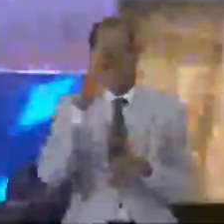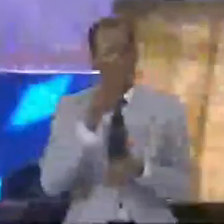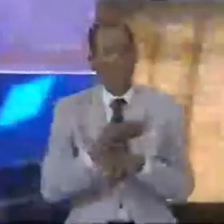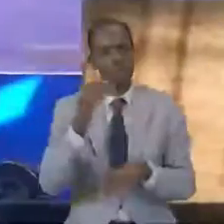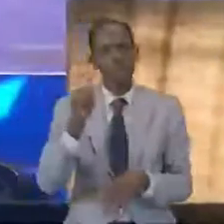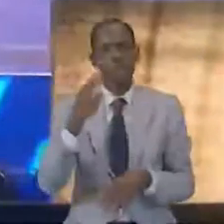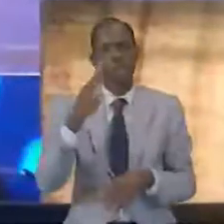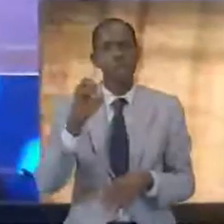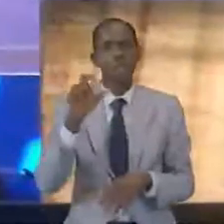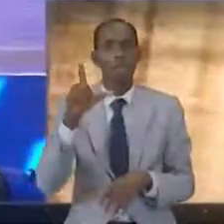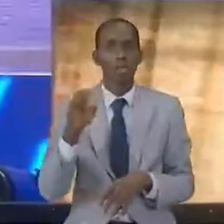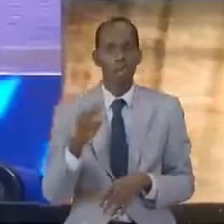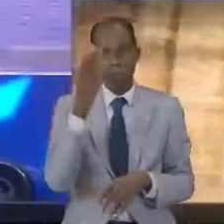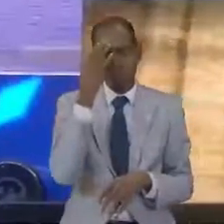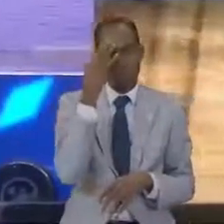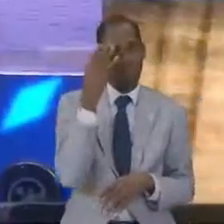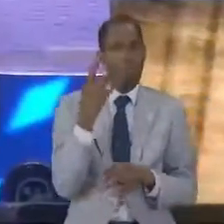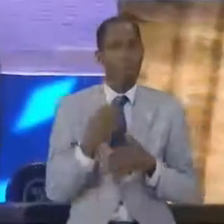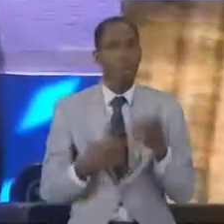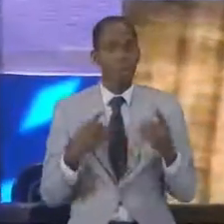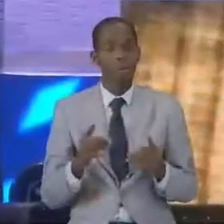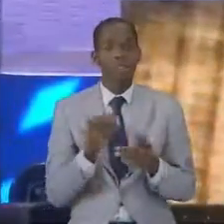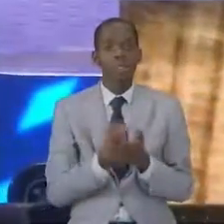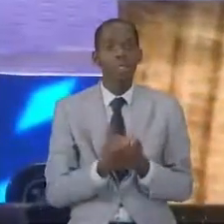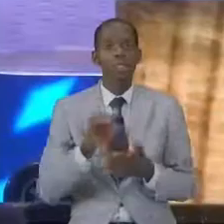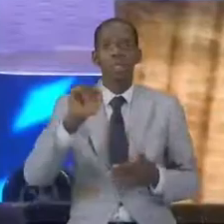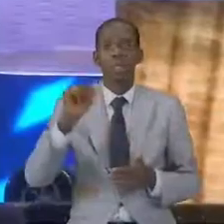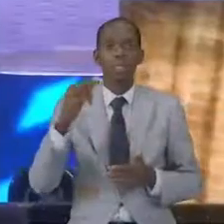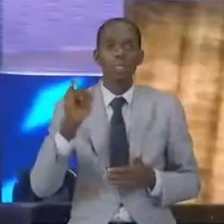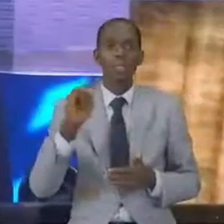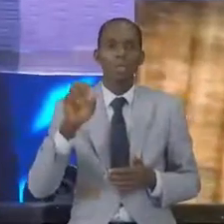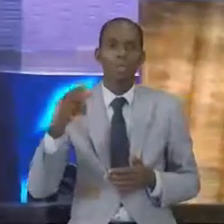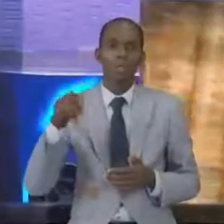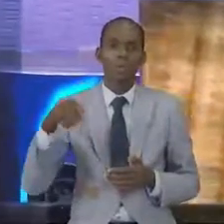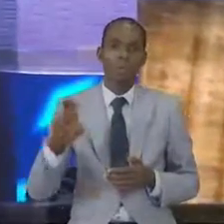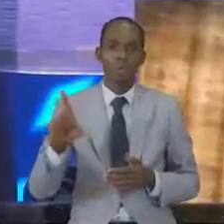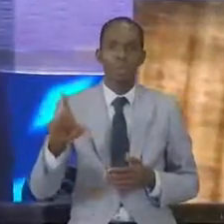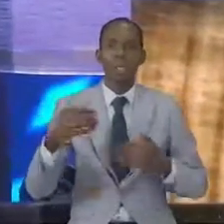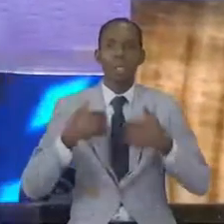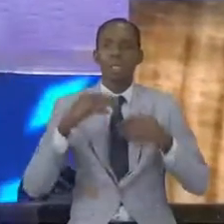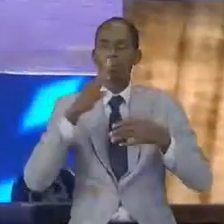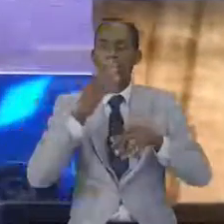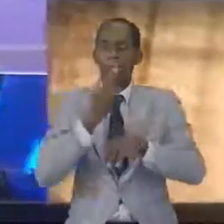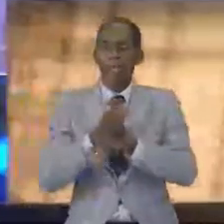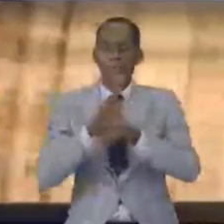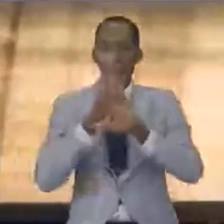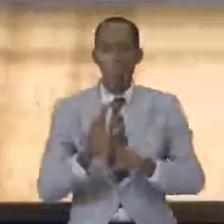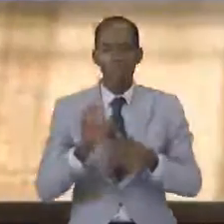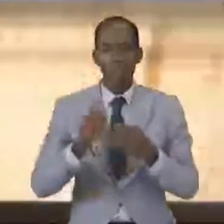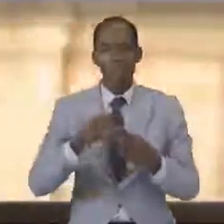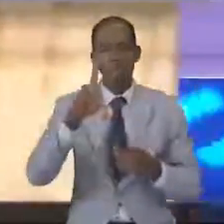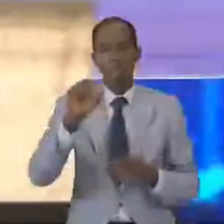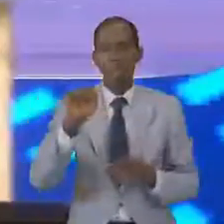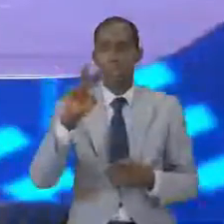il en était ainsi de tous les conseils dans cet hôtel soit pour David soit pour absolument il était un guide pour David tout ce